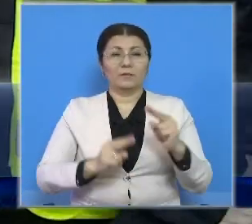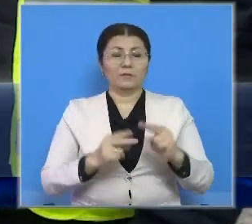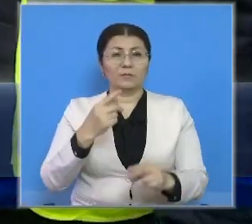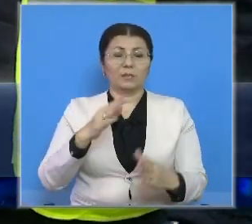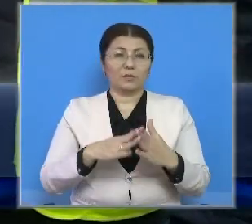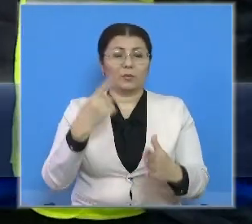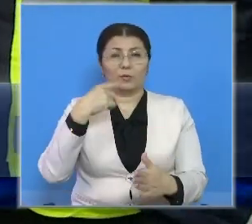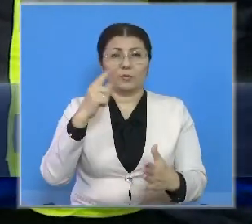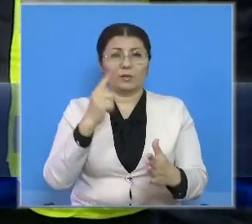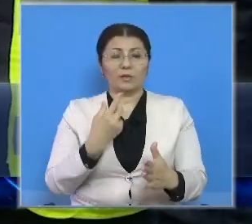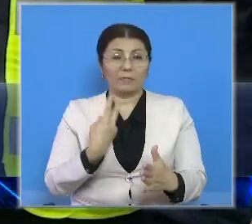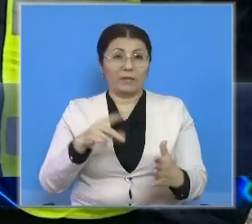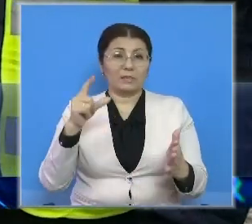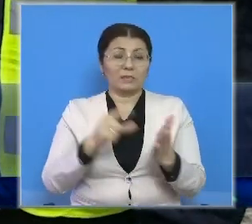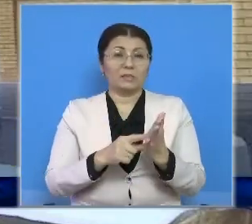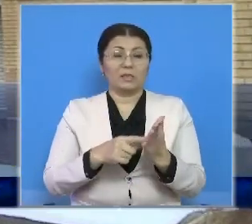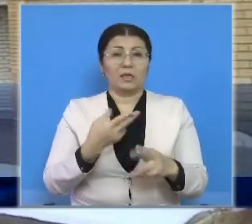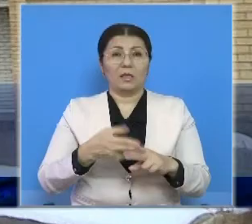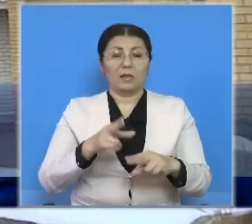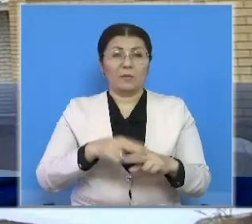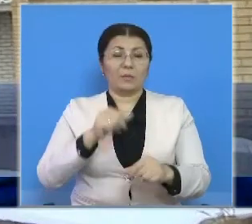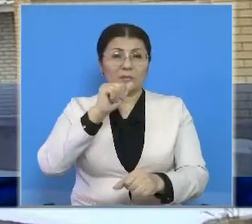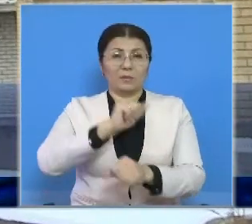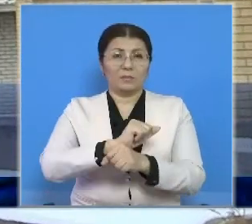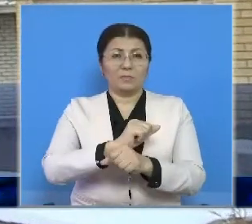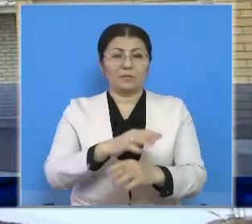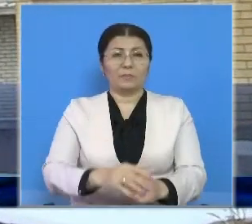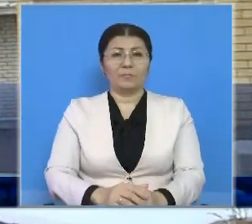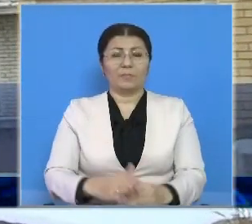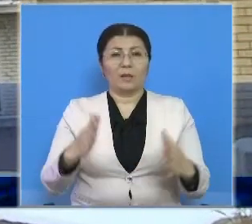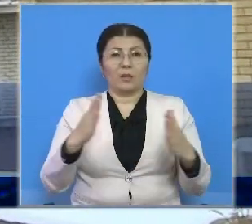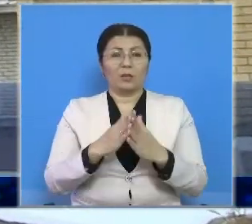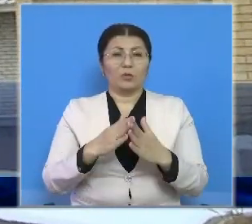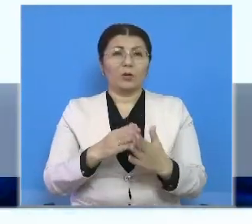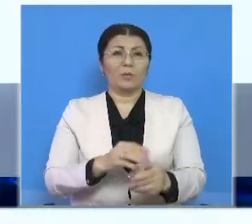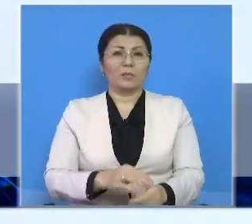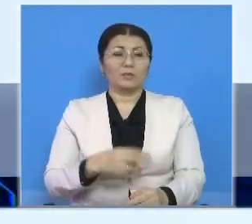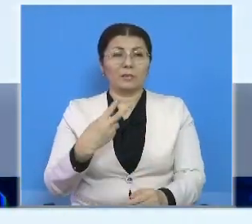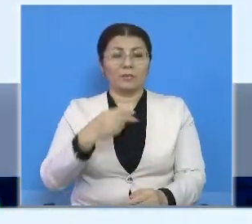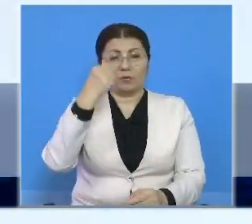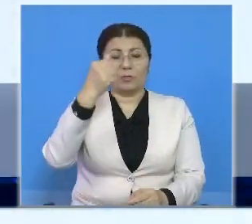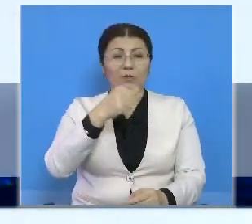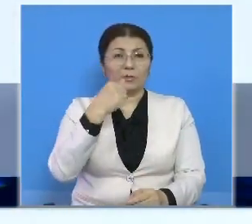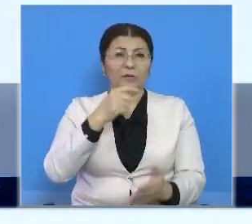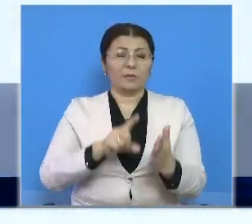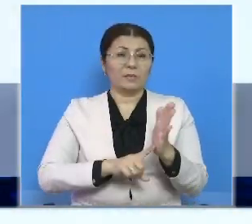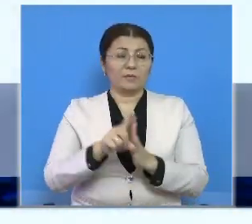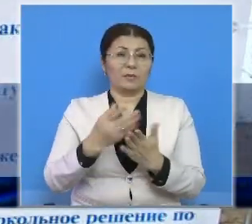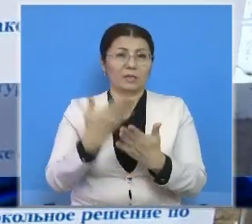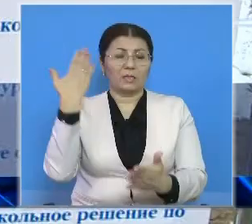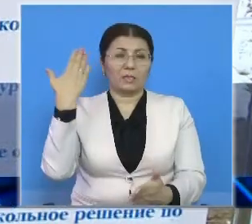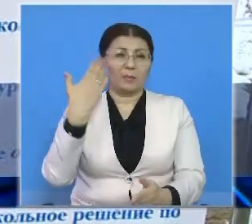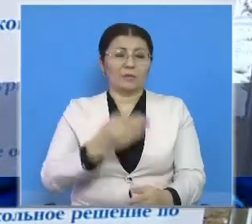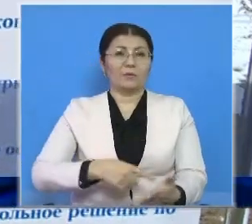номер 27 в этом жилом массиве приостановлено. Дом, заложенный 2 годами ранее, должен был быть введен